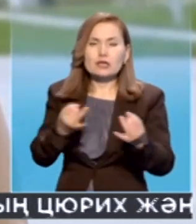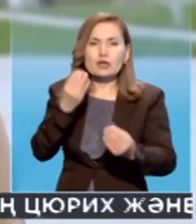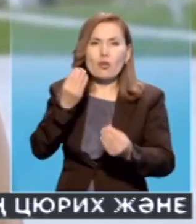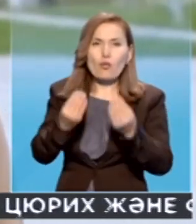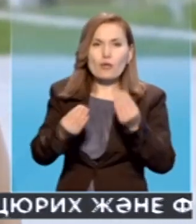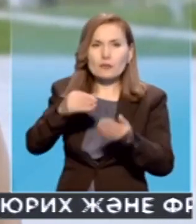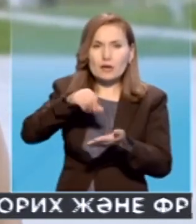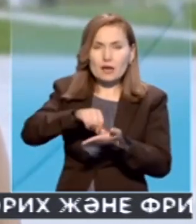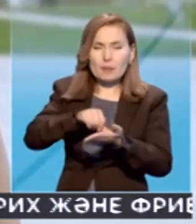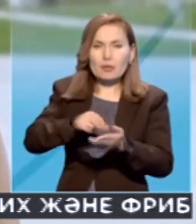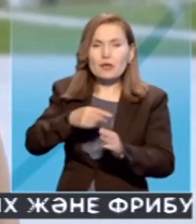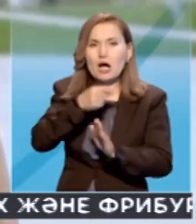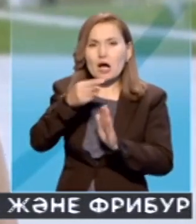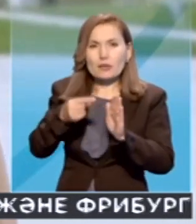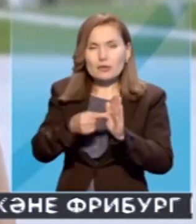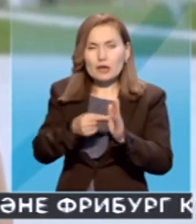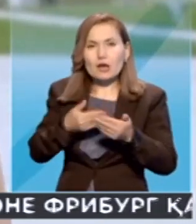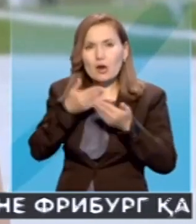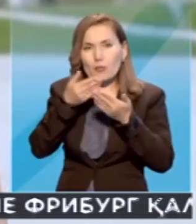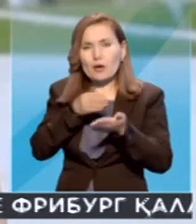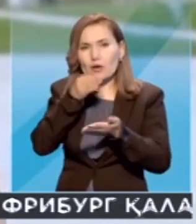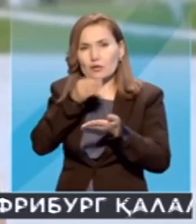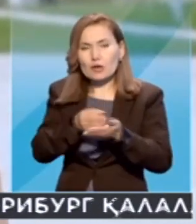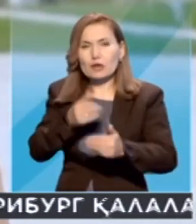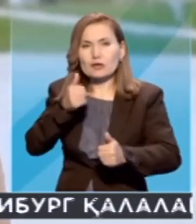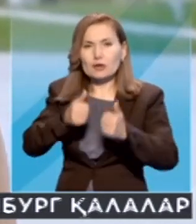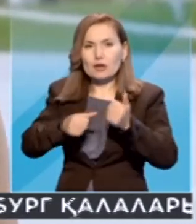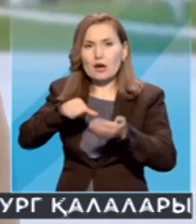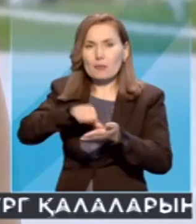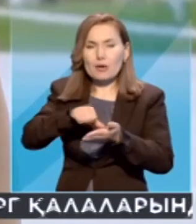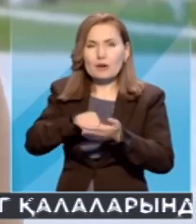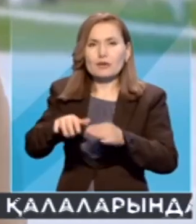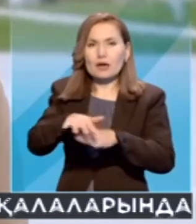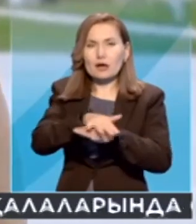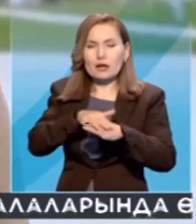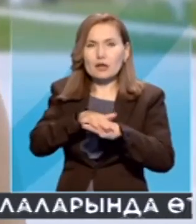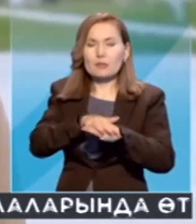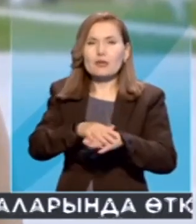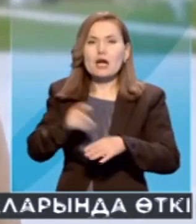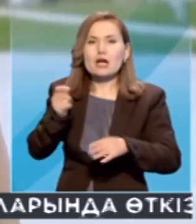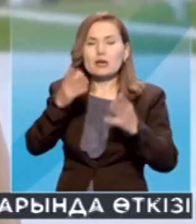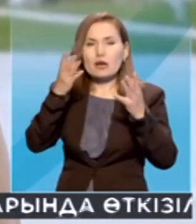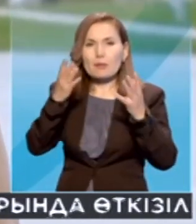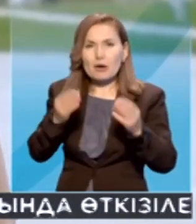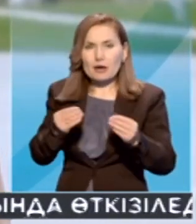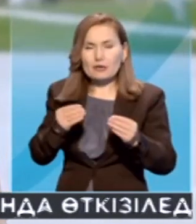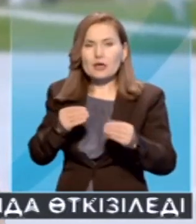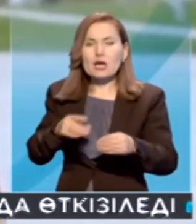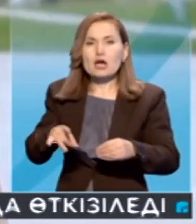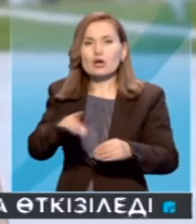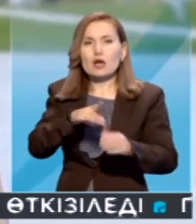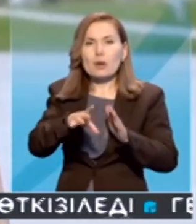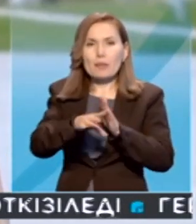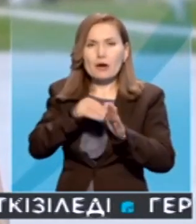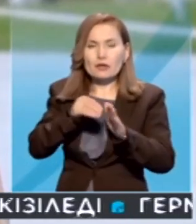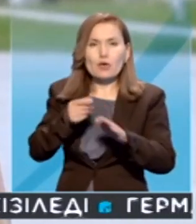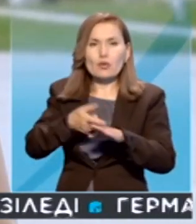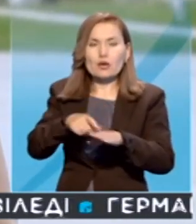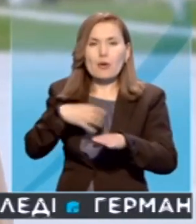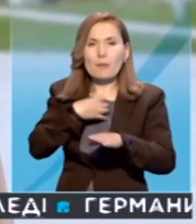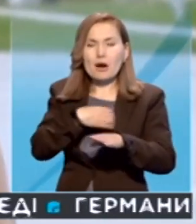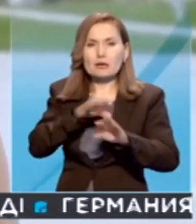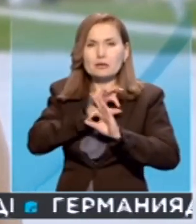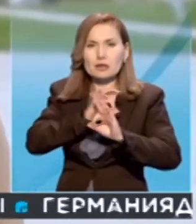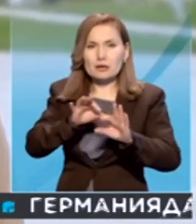шертетін сауалнама викториналарда ұйымдастырылды. Сондай-ақ осы жексенбіде өтетін республикалық референдумның маңыздылығы